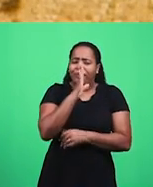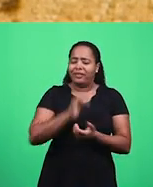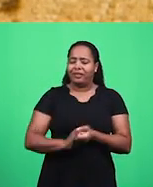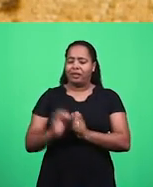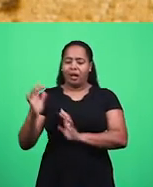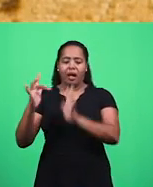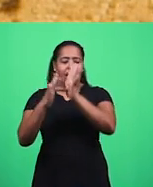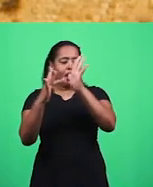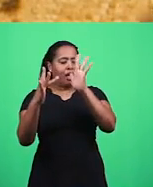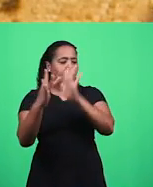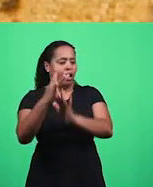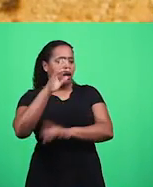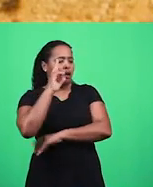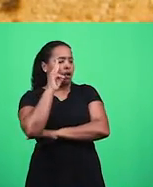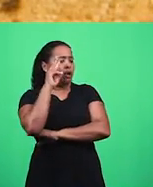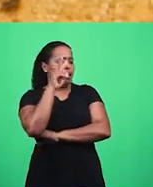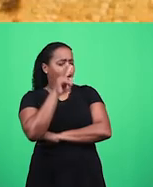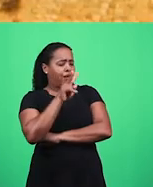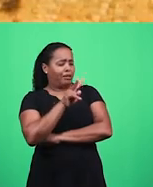Иисус, взглянув на них,